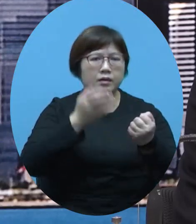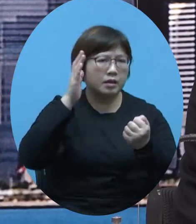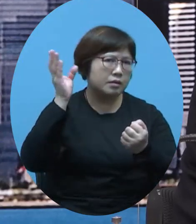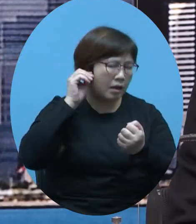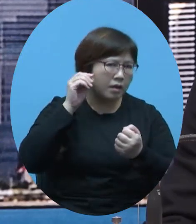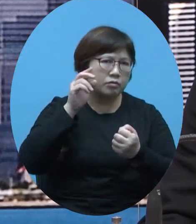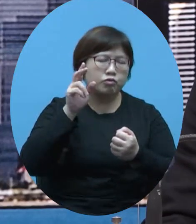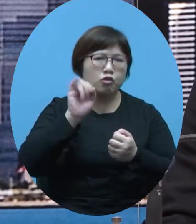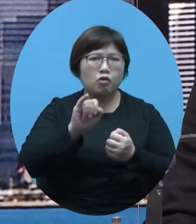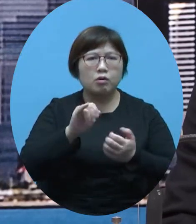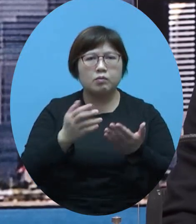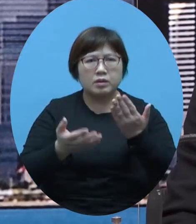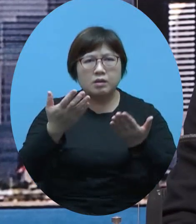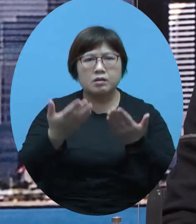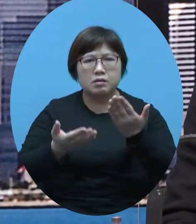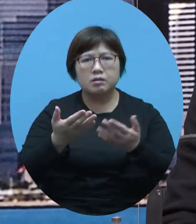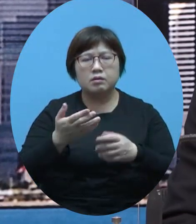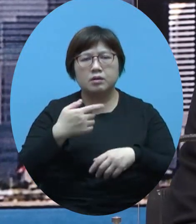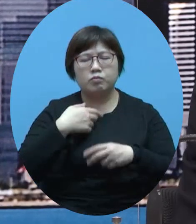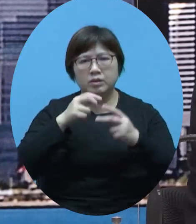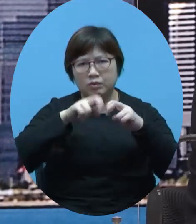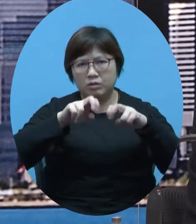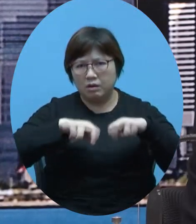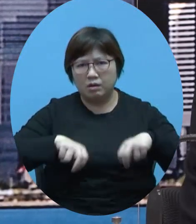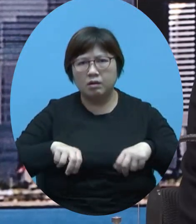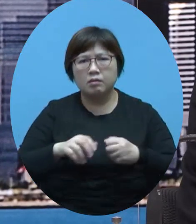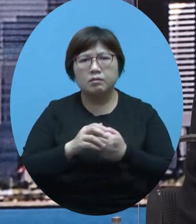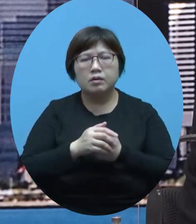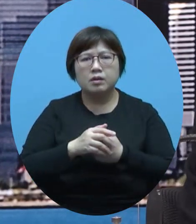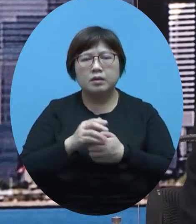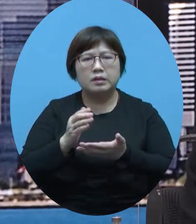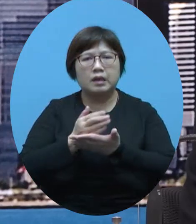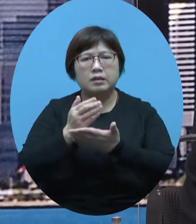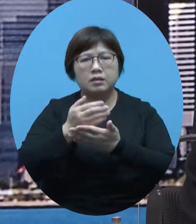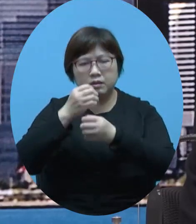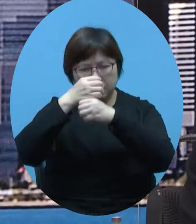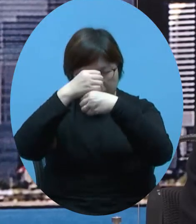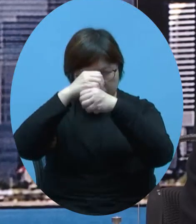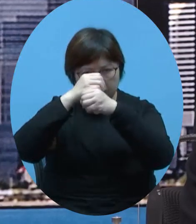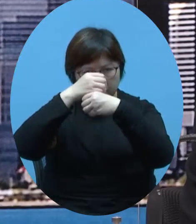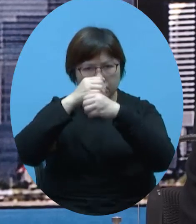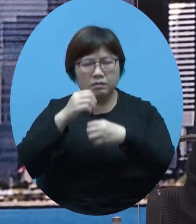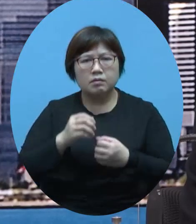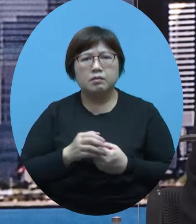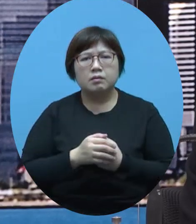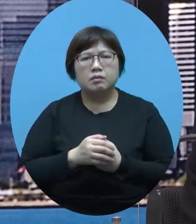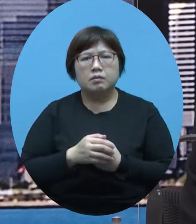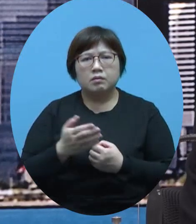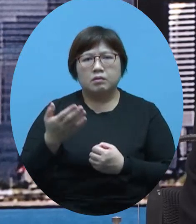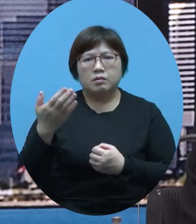嚇。咁、至於你話嗰個測試啦，係啦，咁測試方面咧就過去